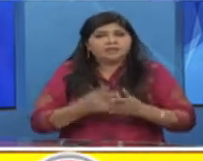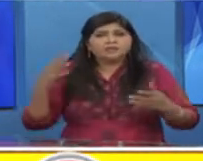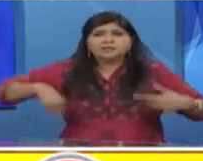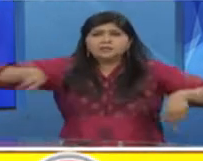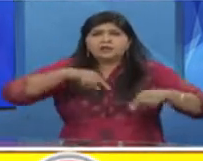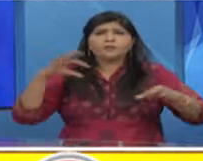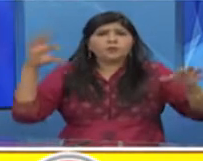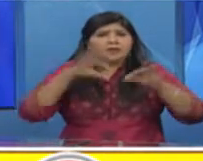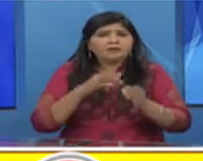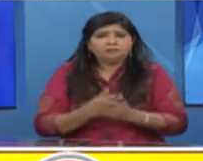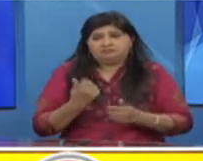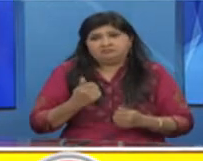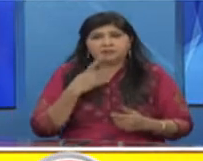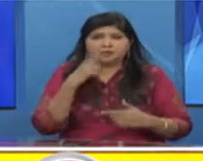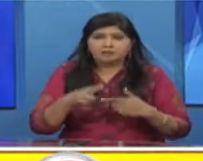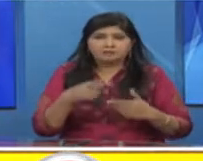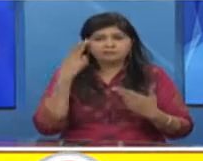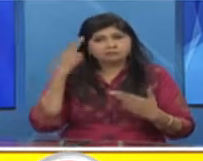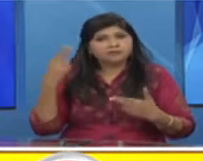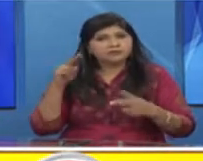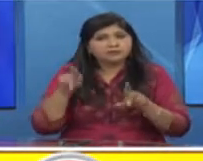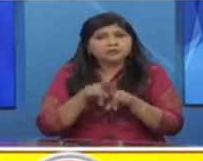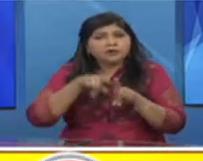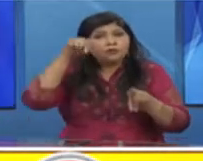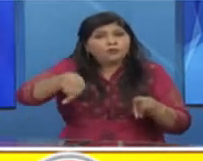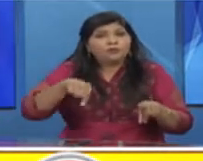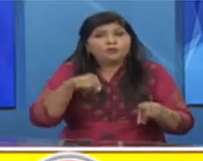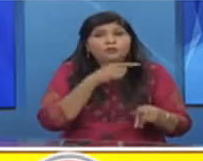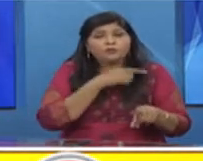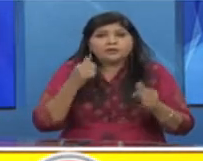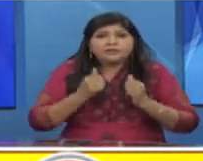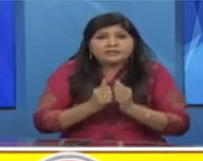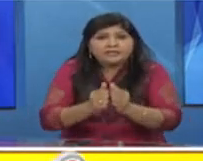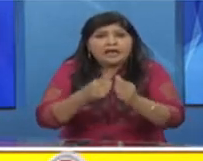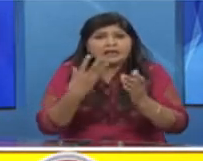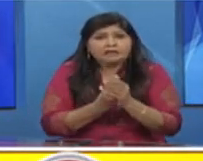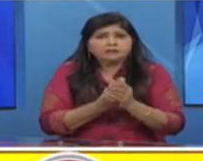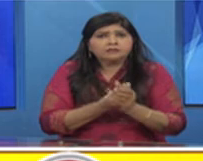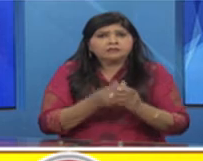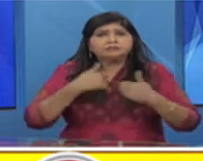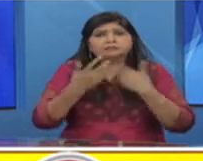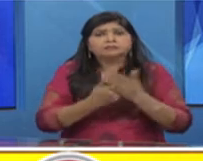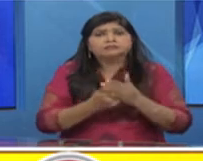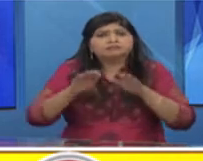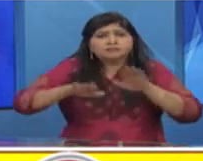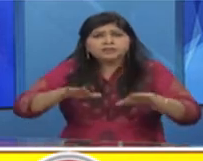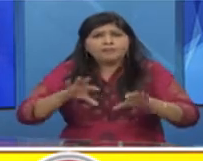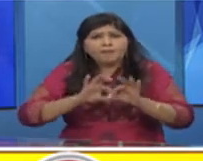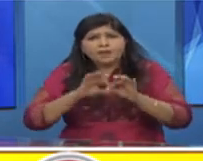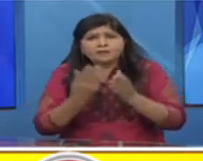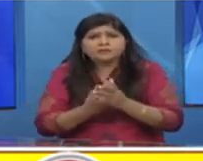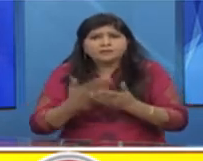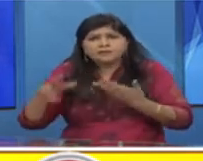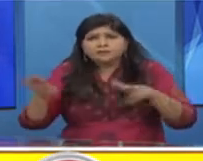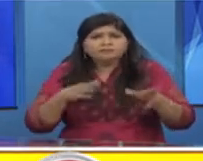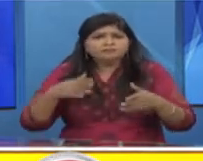की अद्भुत क्षमता थी, वहीं वे उन लोगों के साथ भी तालमेल बिठा लेते थे जिनके साथ